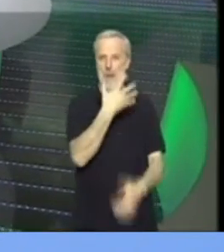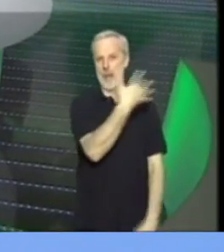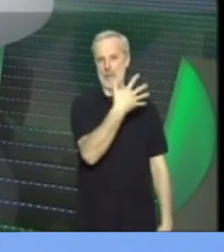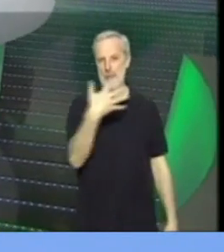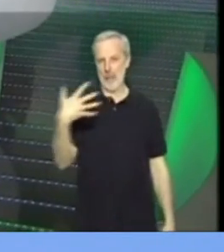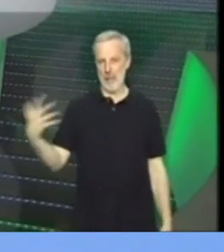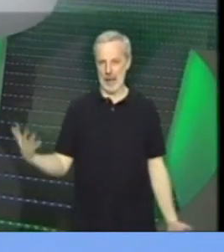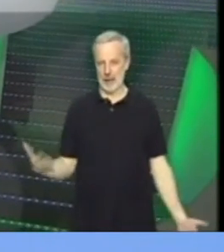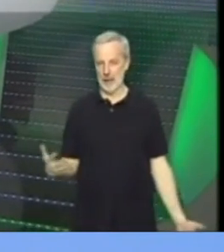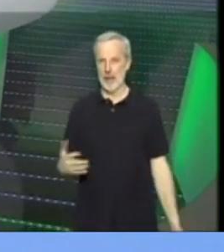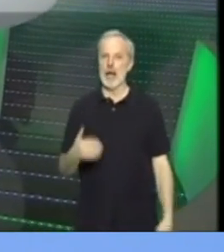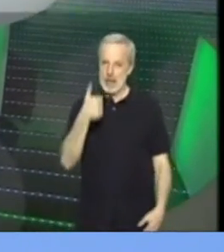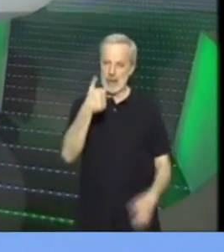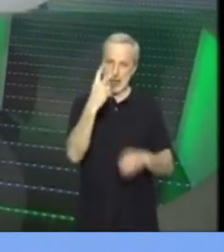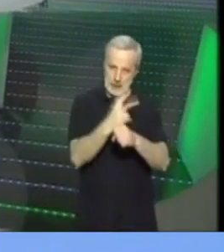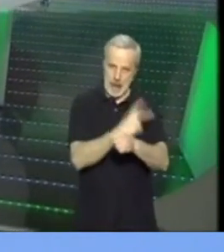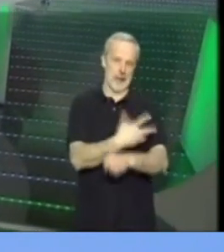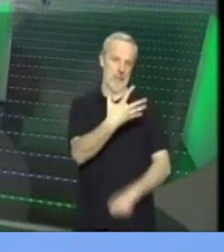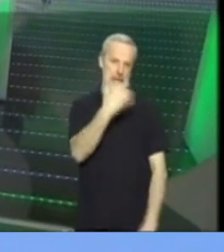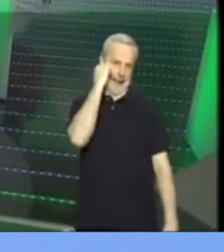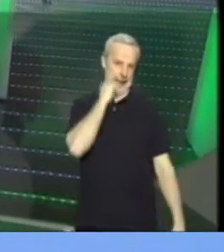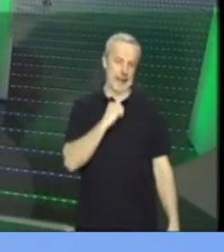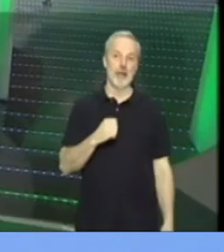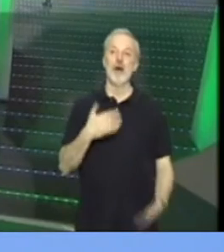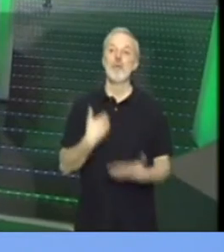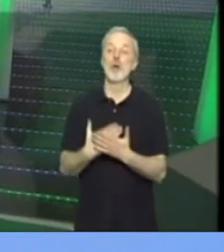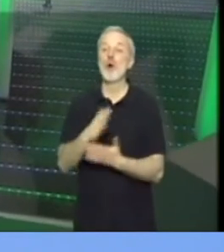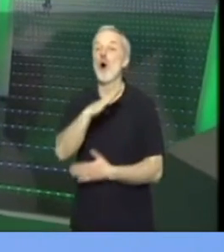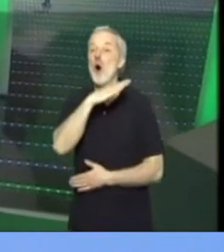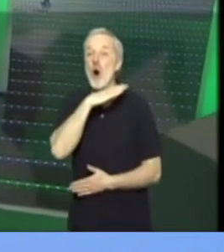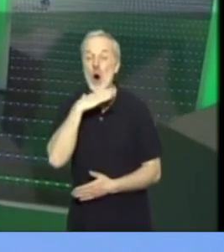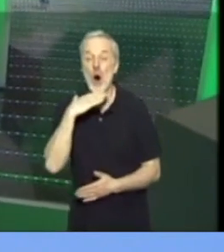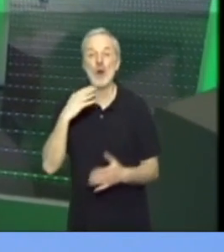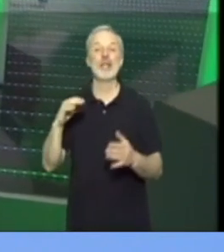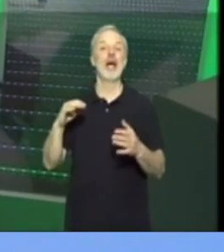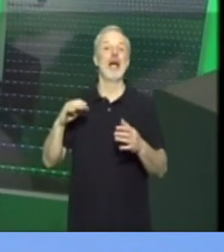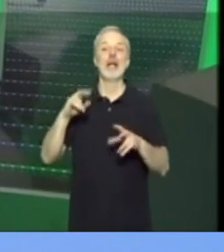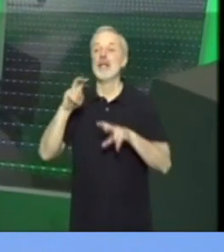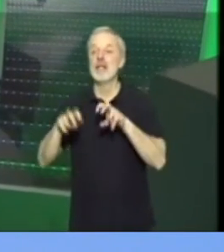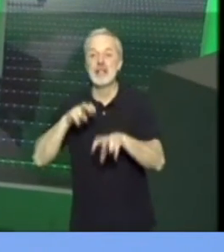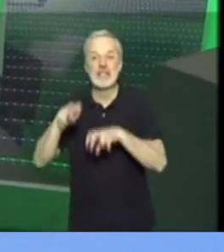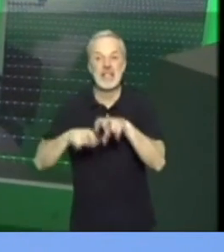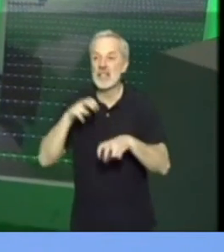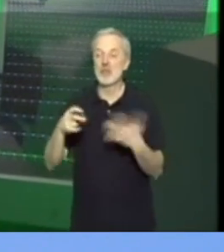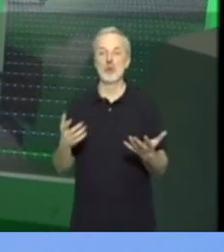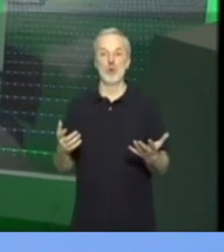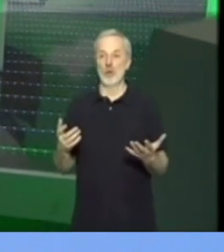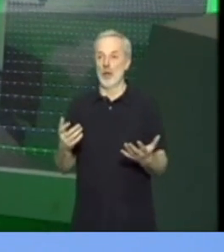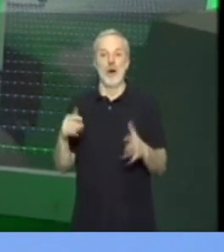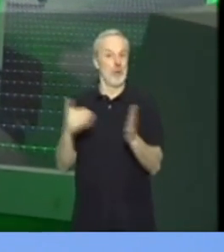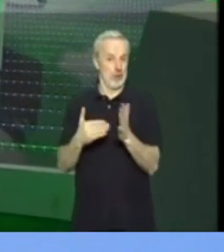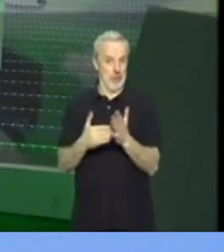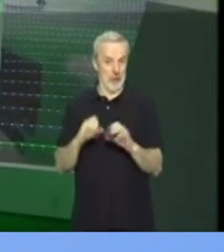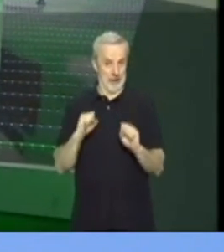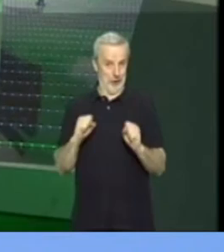v pěti. Maximálně, takže zůstane tam spoustu volných závodníků, kteří taky musí někde